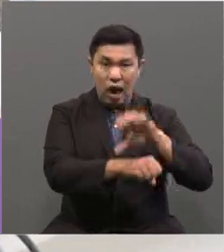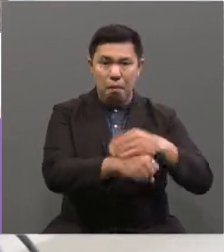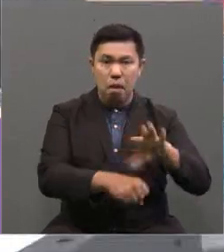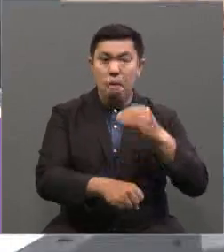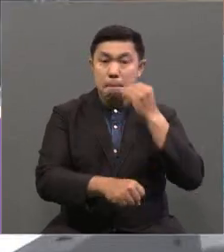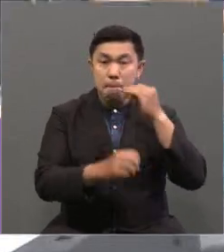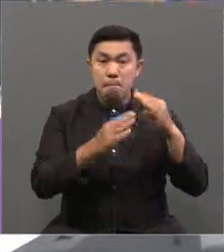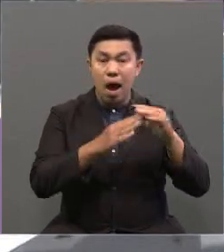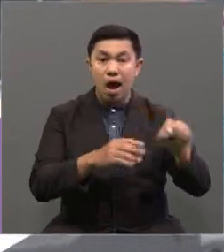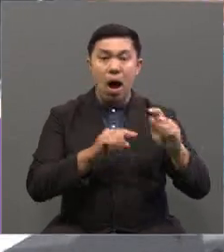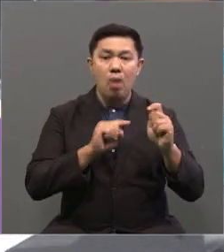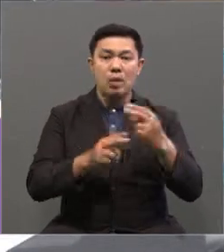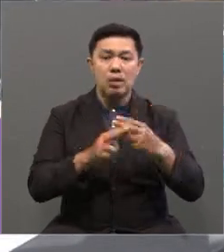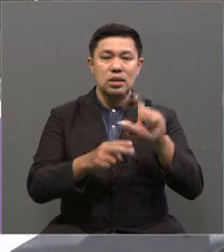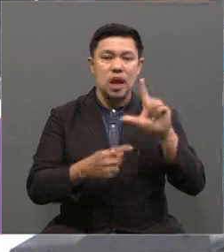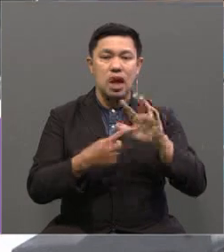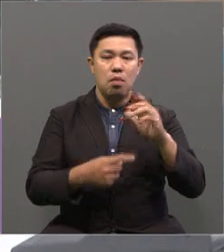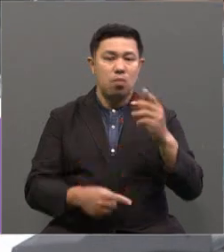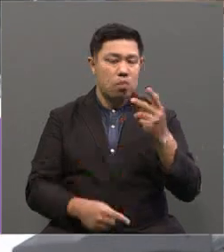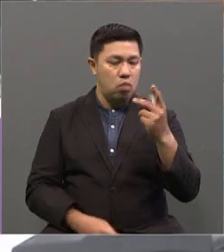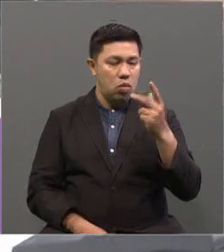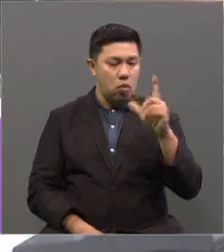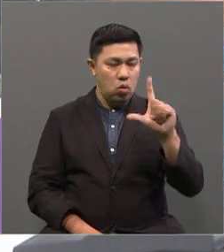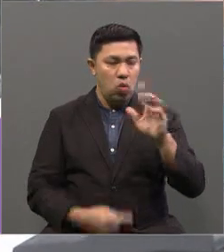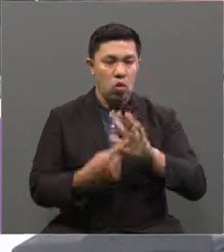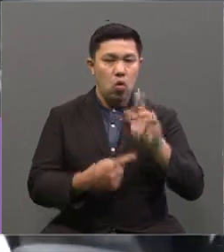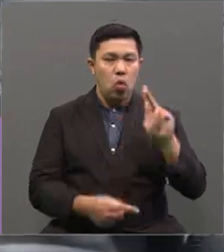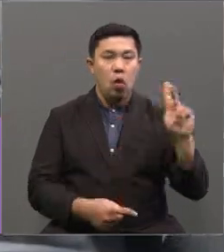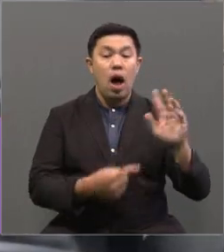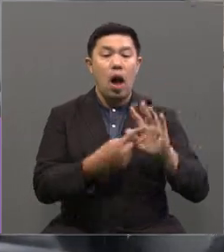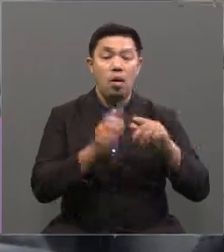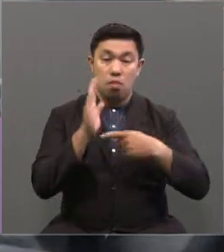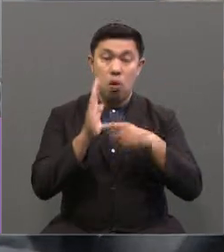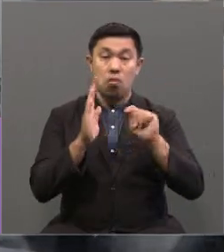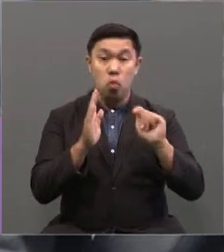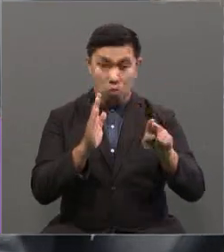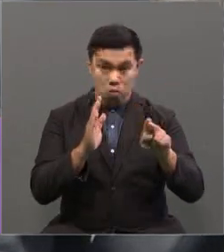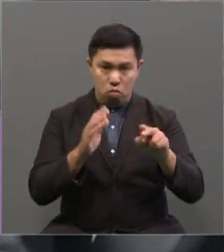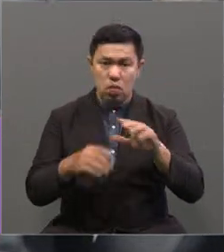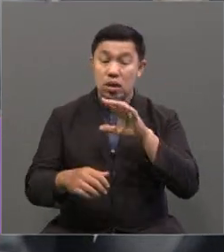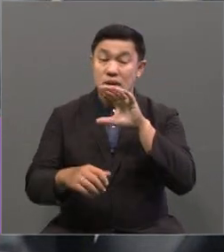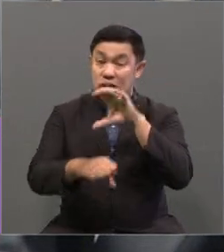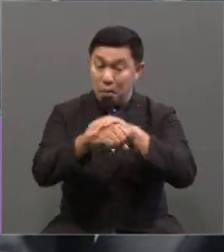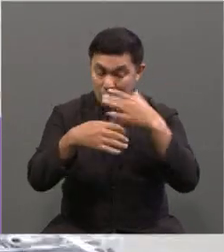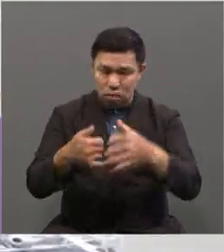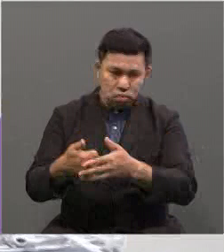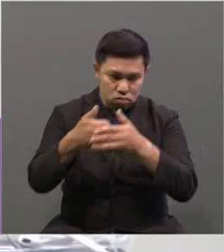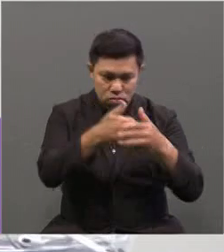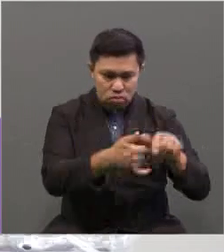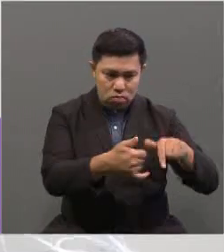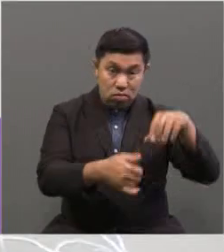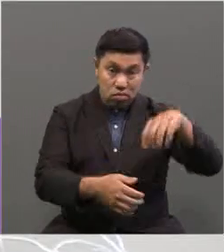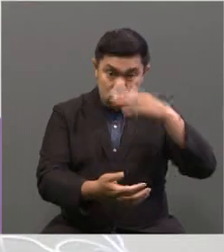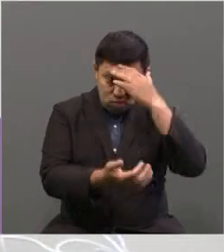ที่บ้านพักที่อำเภอลำลูกกาจังหวัดปทุมธานีแล้วก็นำส่งพนักงานสอบสวนสถานีตำรวจภูธรคูคตเพื่อดำเนินคดีตามกฎหม